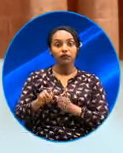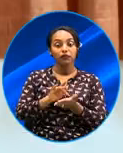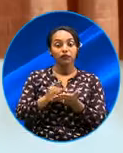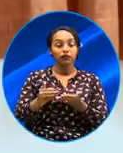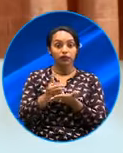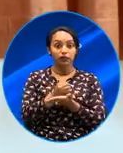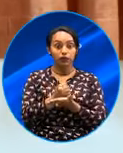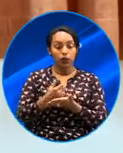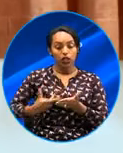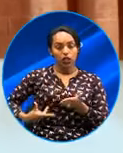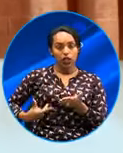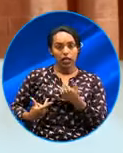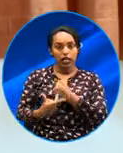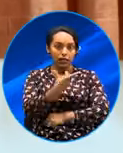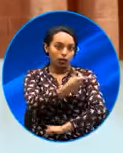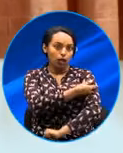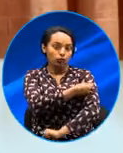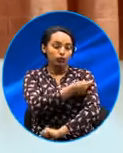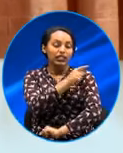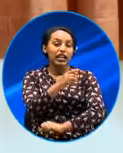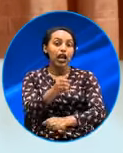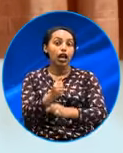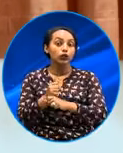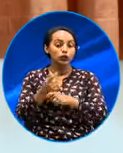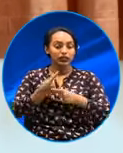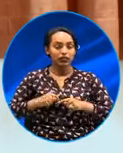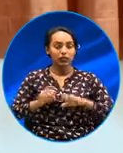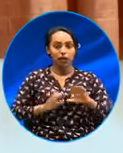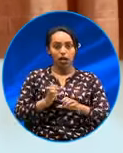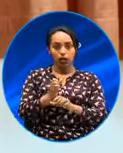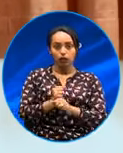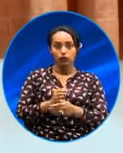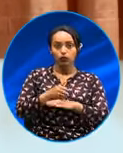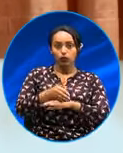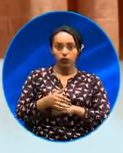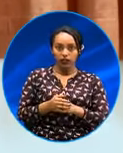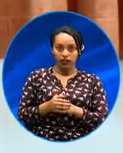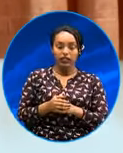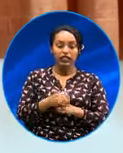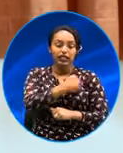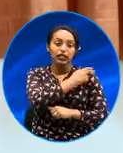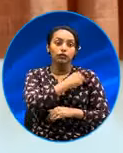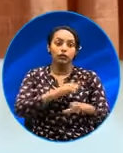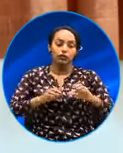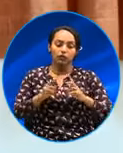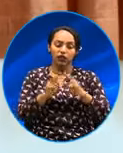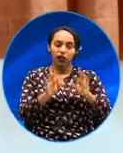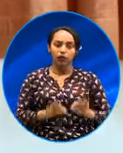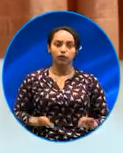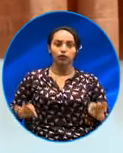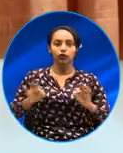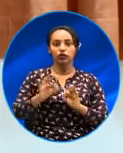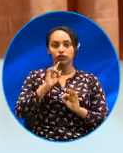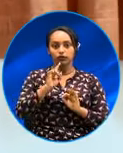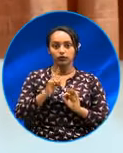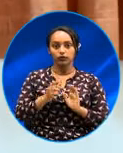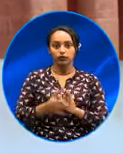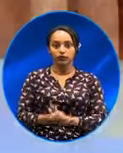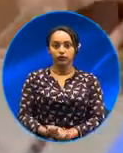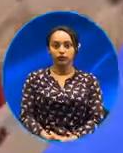መድኃኒት መውሰድ፣ ክትባቱን መውሰድ፣ እንዳይያዙ ጥረት ማድረግ፣ ከተያዙ በኋላ ሕክምና ማድረግ በጣም ኢምፖርታንት ነው።